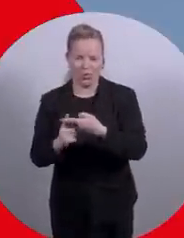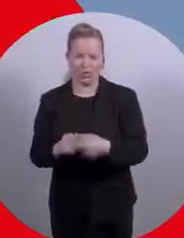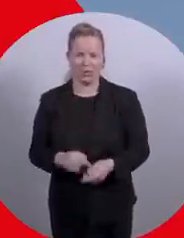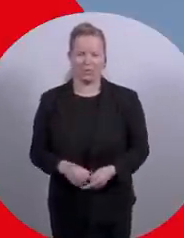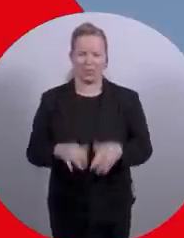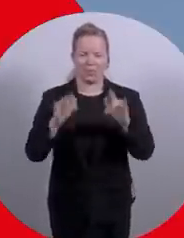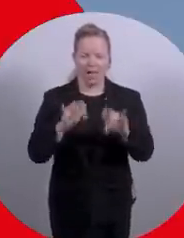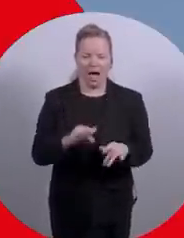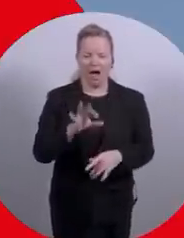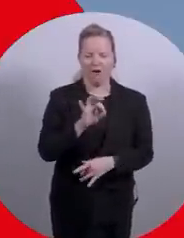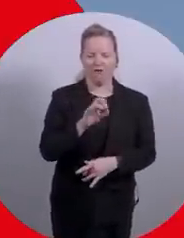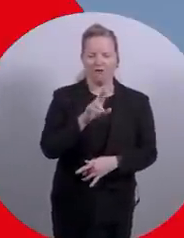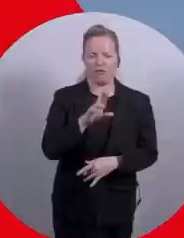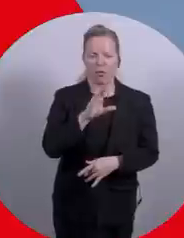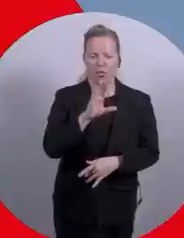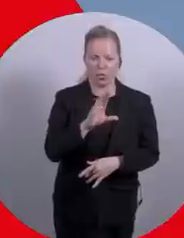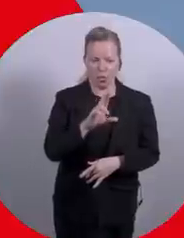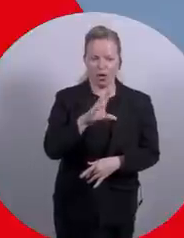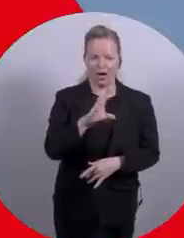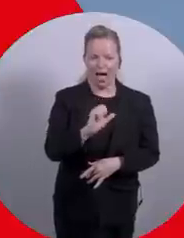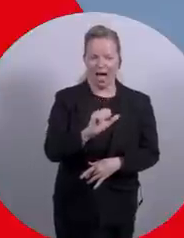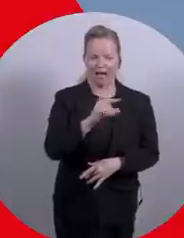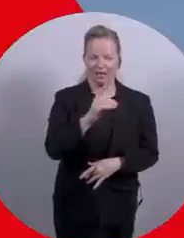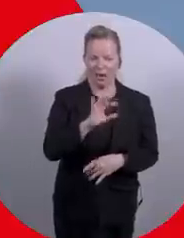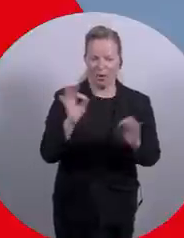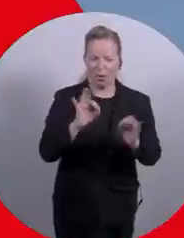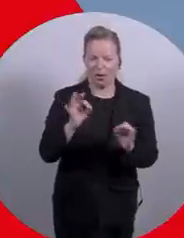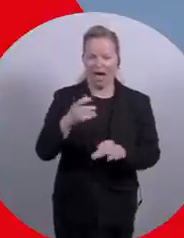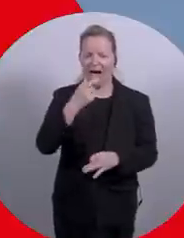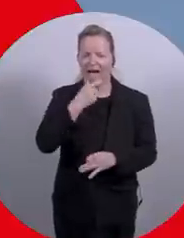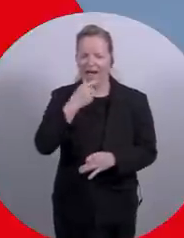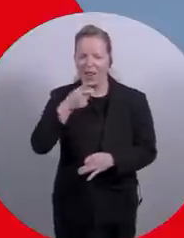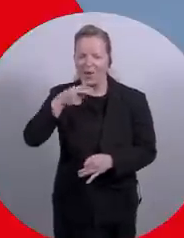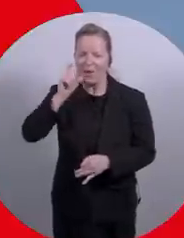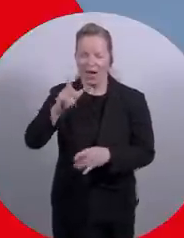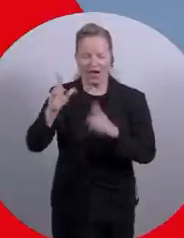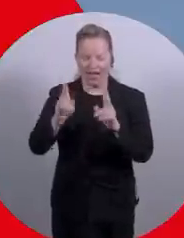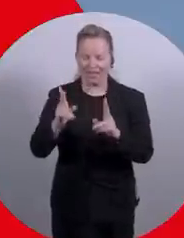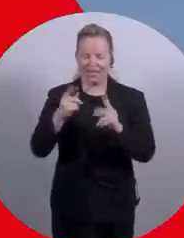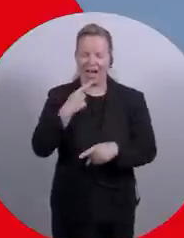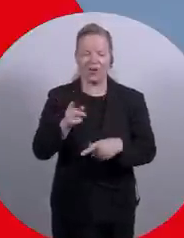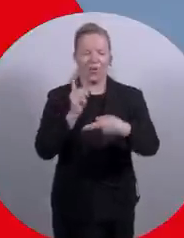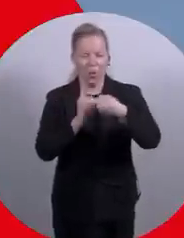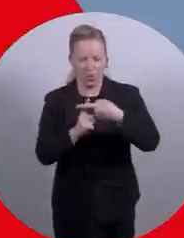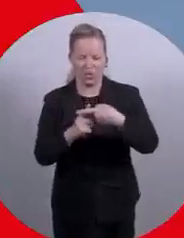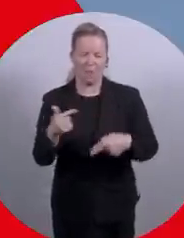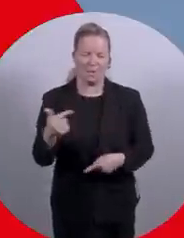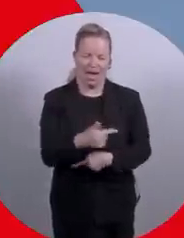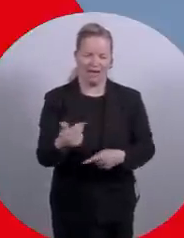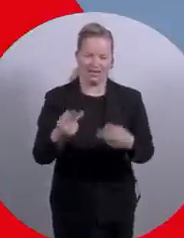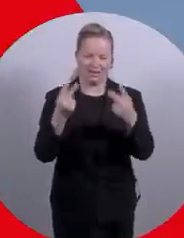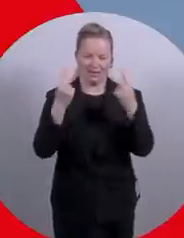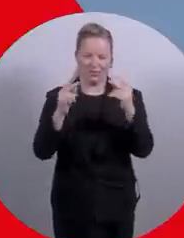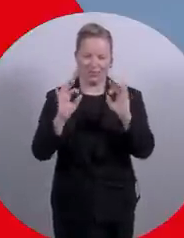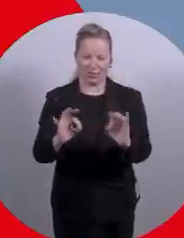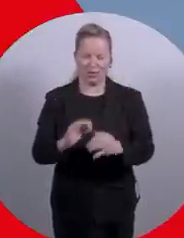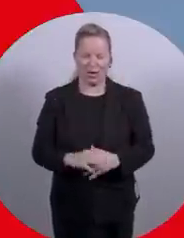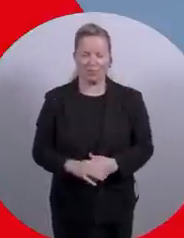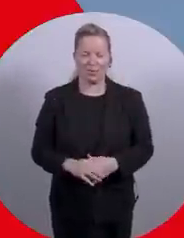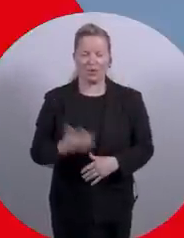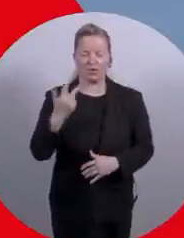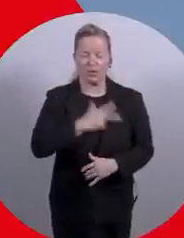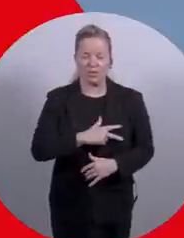oder Eierlikör kann ich auch mit einem und beantworten wir sind doch eine demokratische Partei und